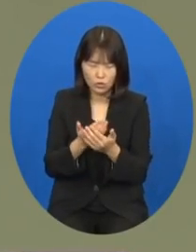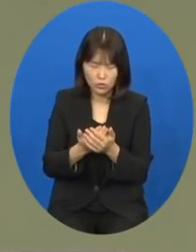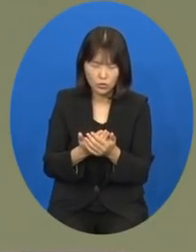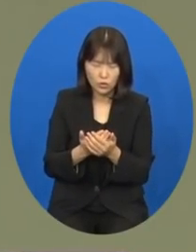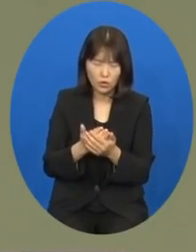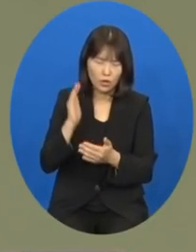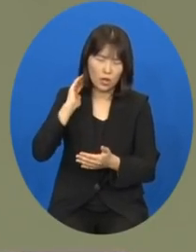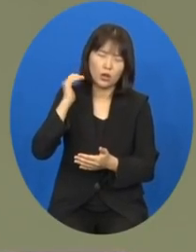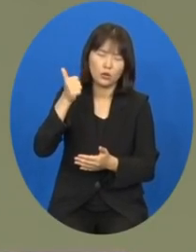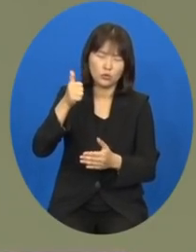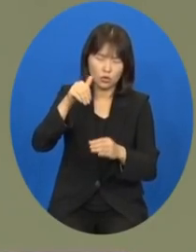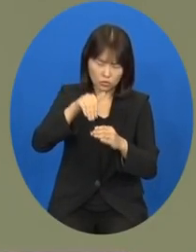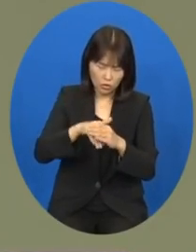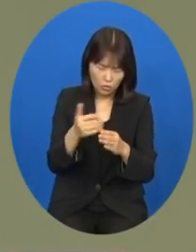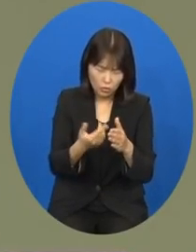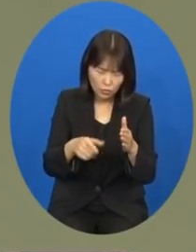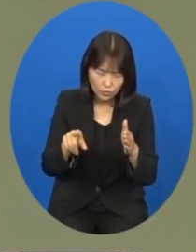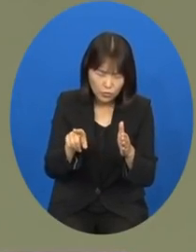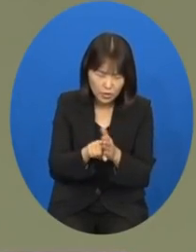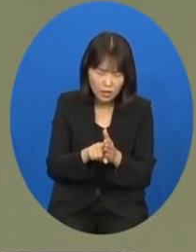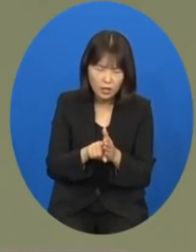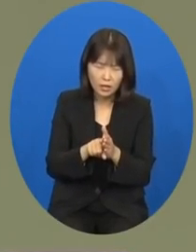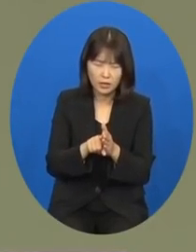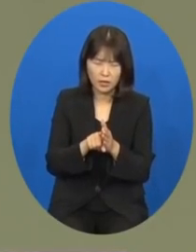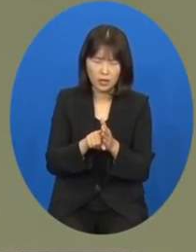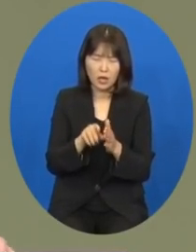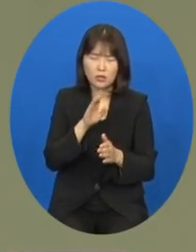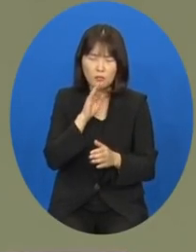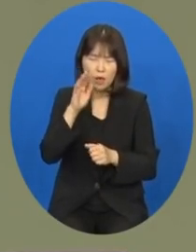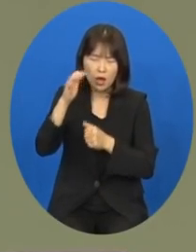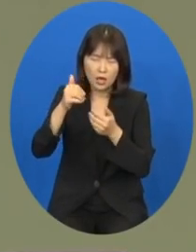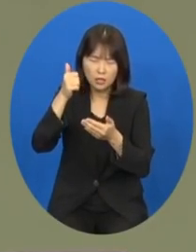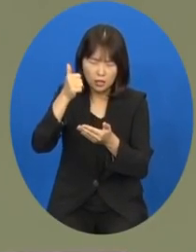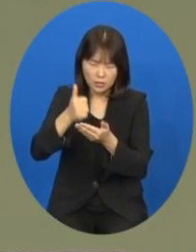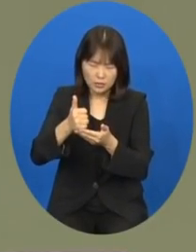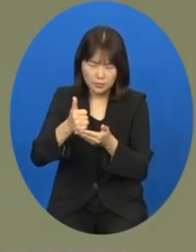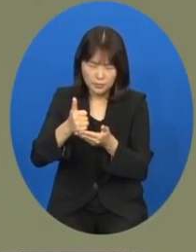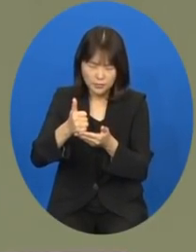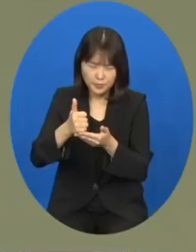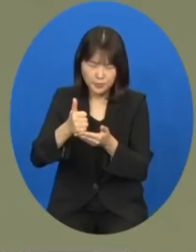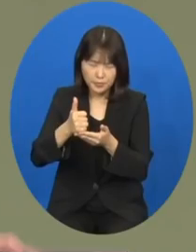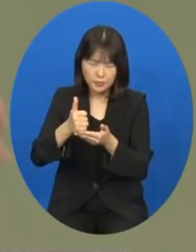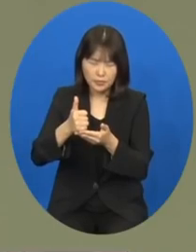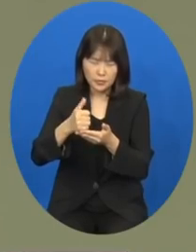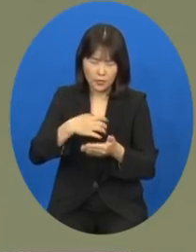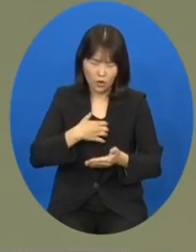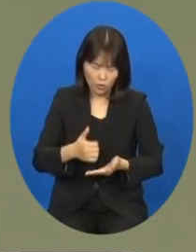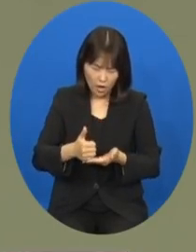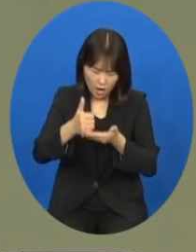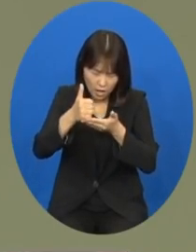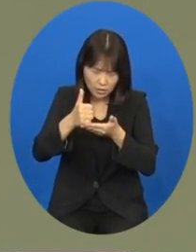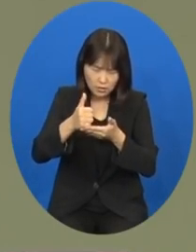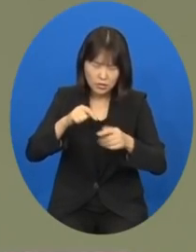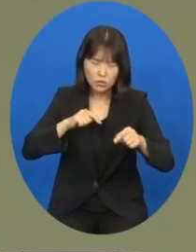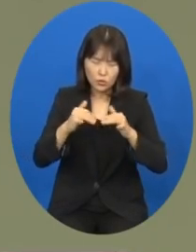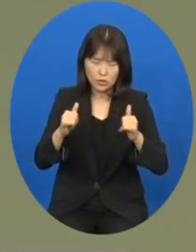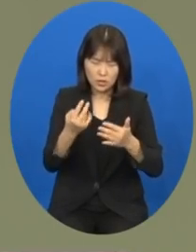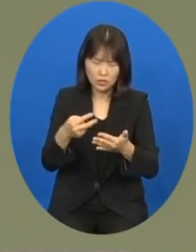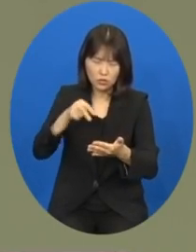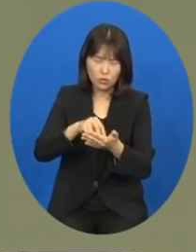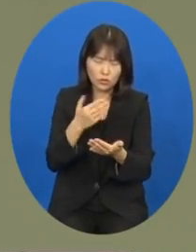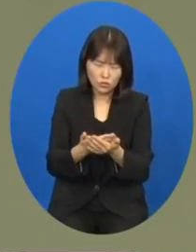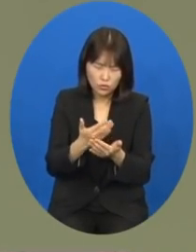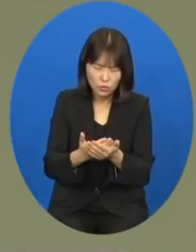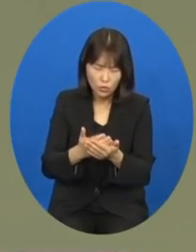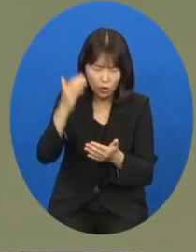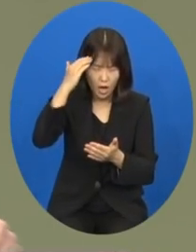경외하며 백성들의 진심을 사랑하며 투명하고 정직하며 공의로운 하느님 지도자가 세워지게 해주시고 나라가 하나 되게 하여 주시고